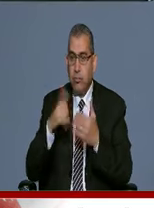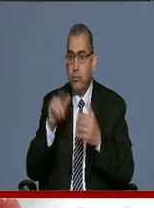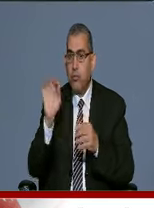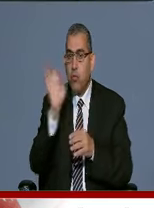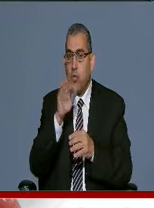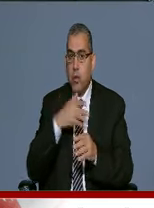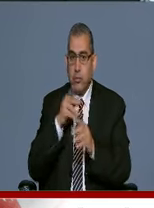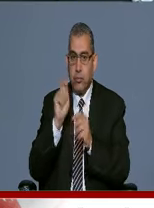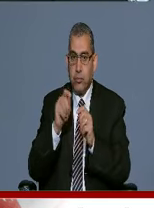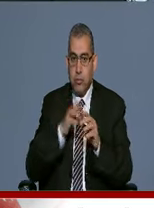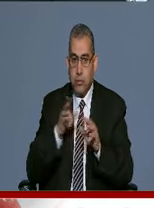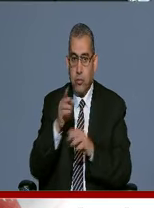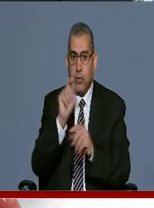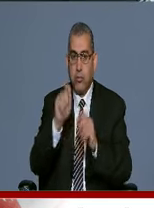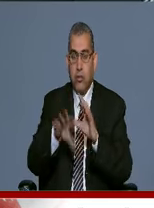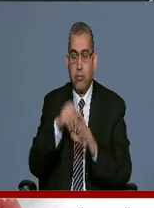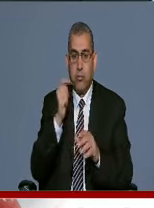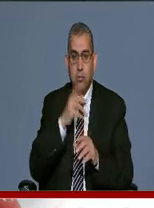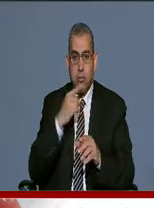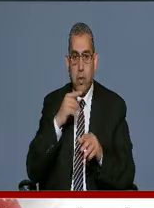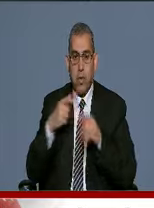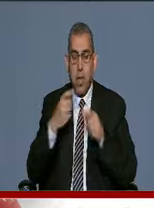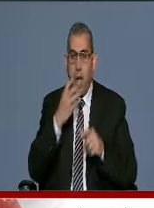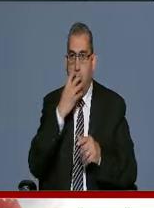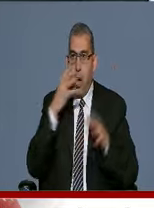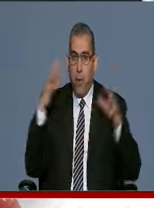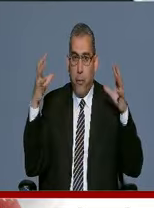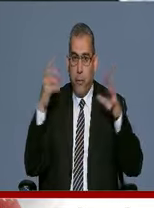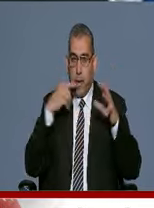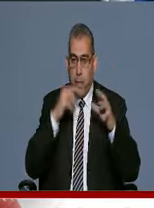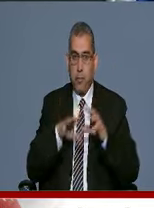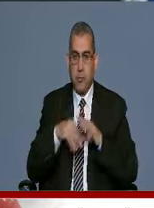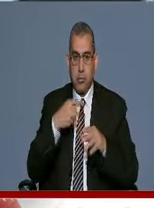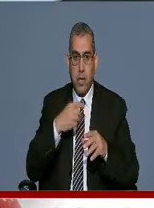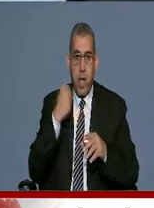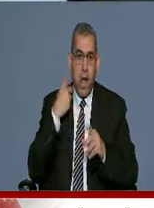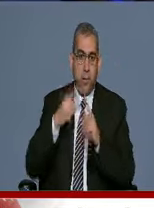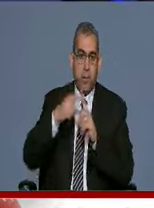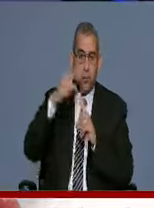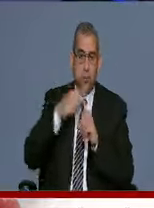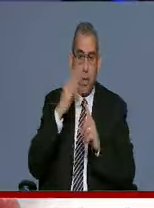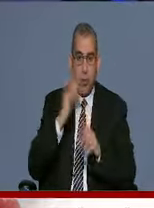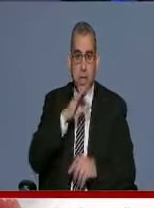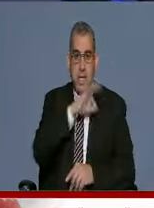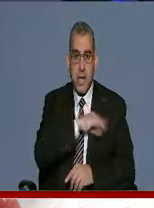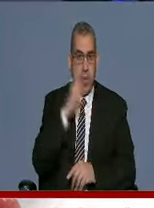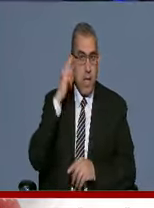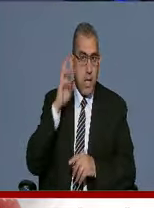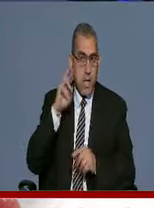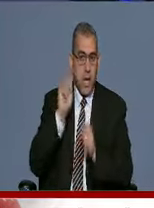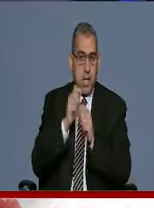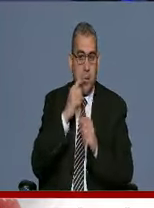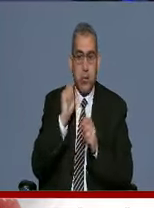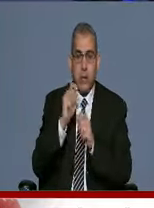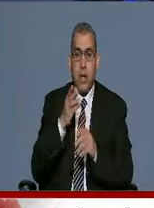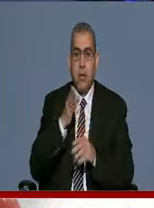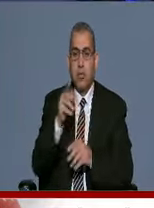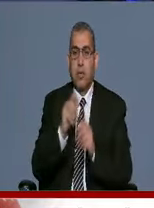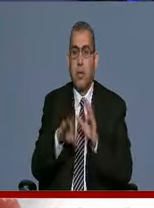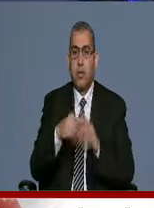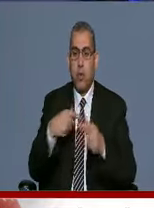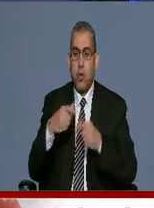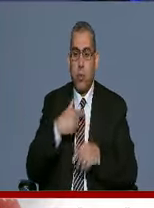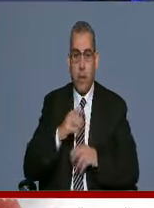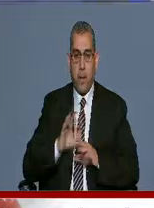وعرض المؤشرات الخاصة بدرجات الحرارة داخل المركز، وبالتالي يا فندم نقدر نستفيد من الذكاء الاصطناعي للاستخدام الأمثل لأنظمة